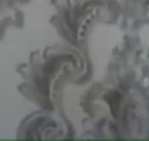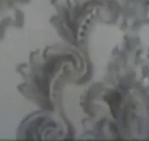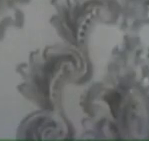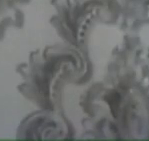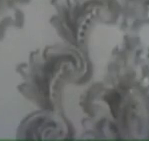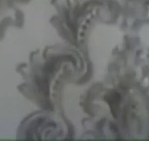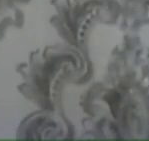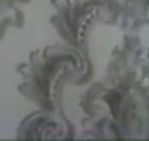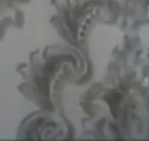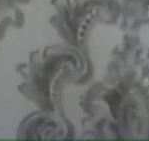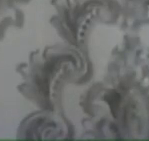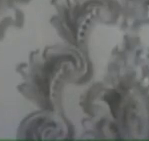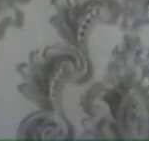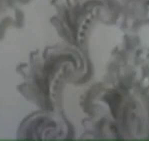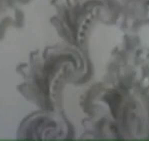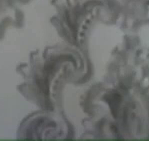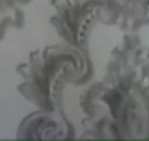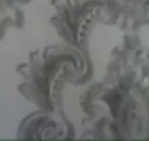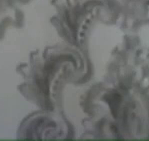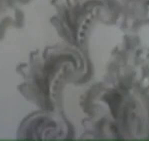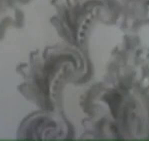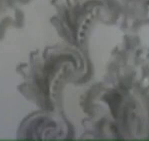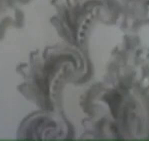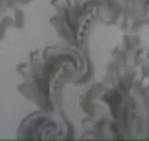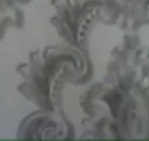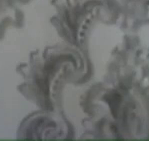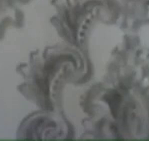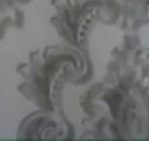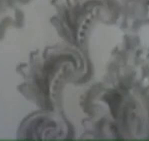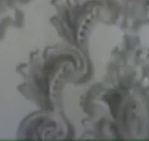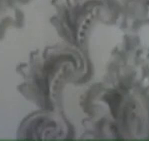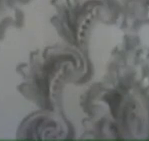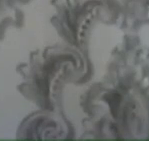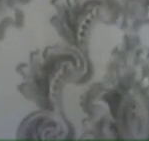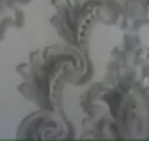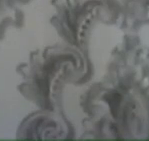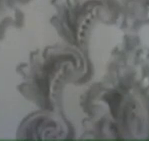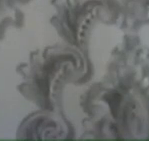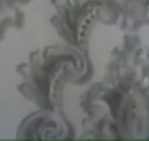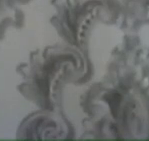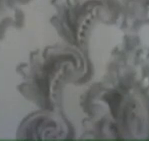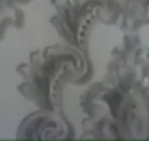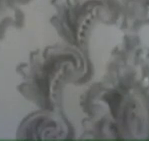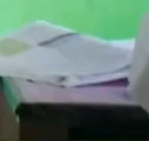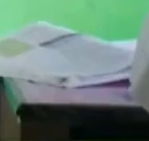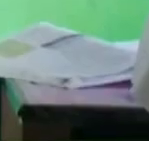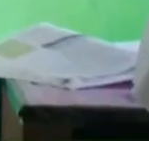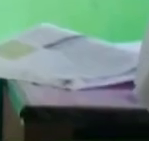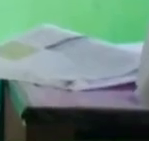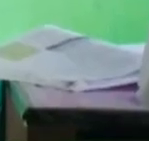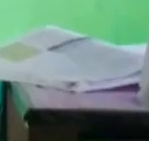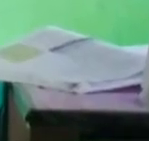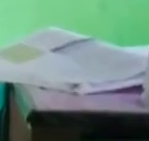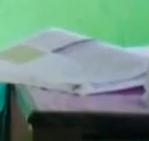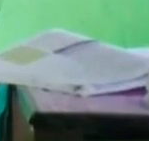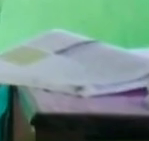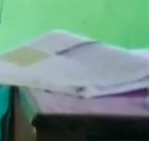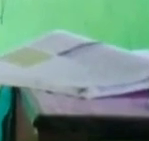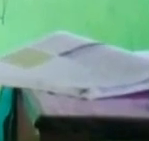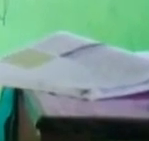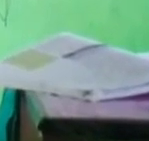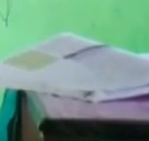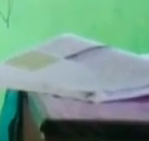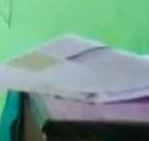ini, bantuan tersebut sungguh sangat dinantikan oleh para guru dan tenaga